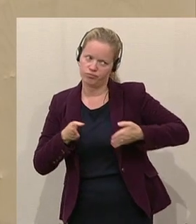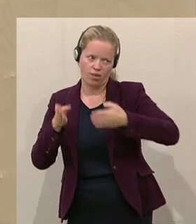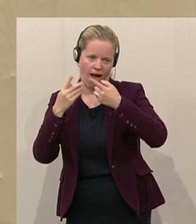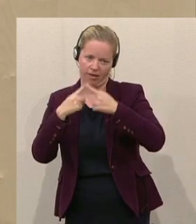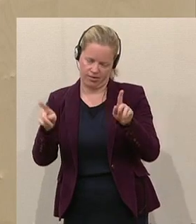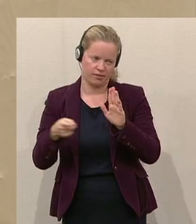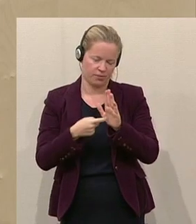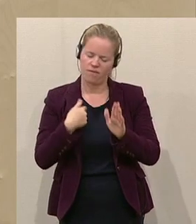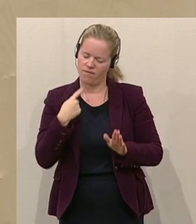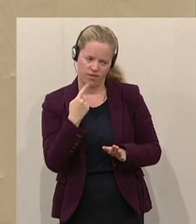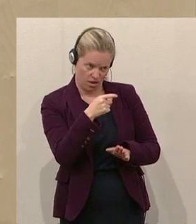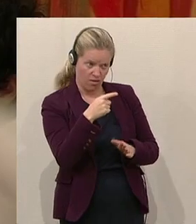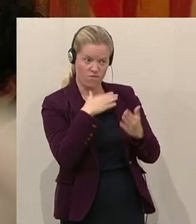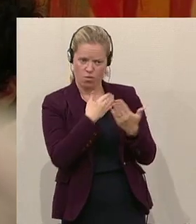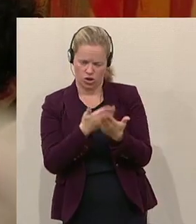uns